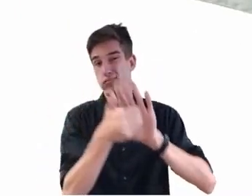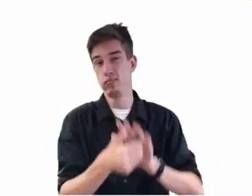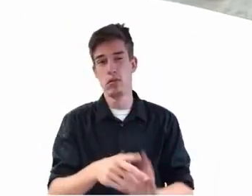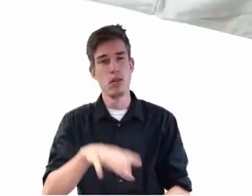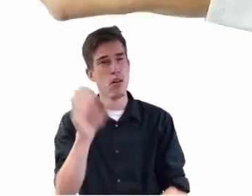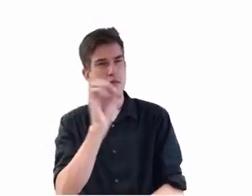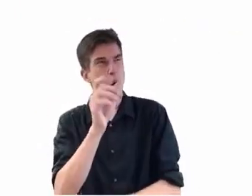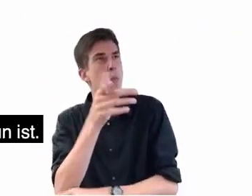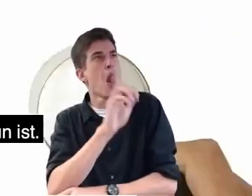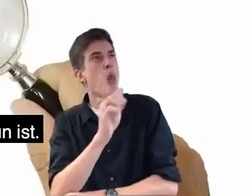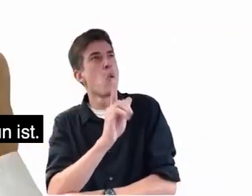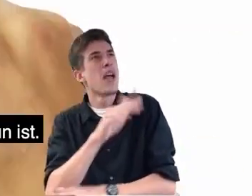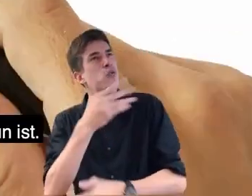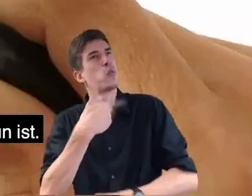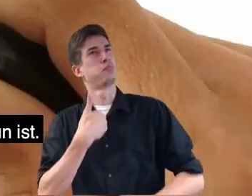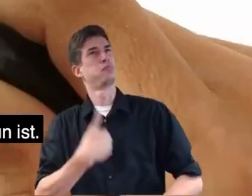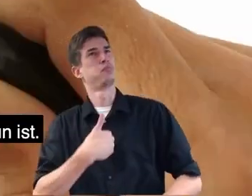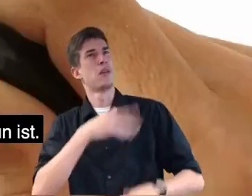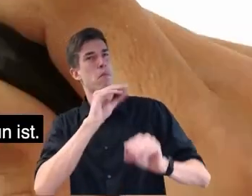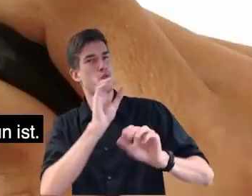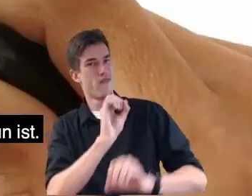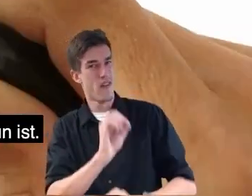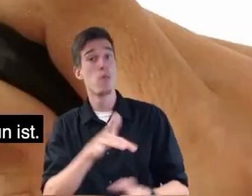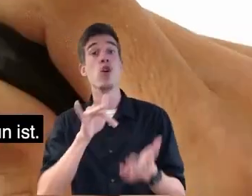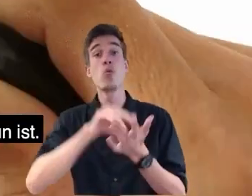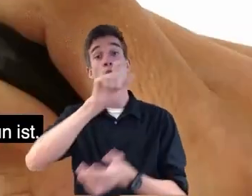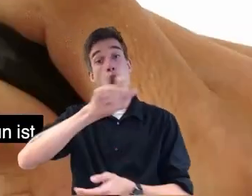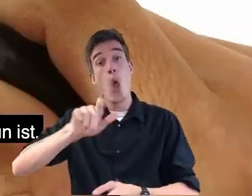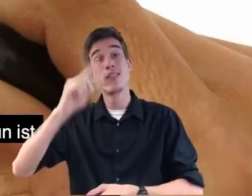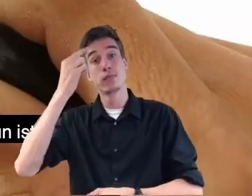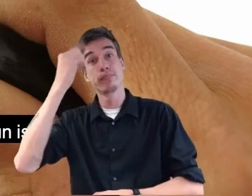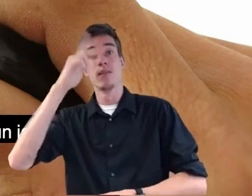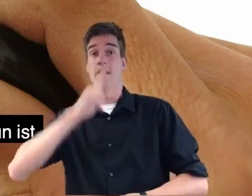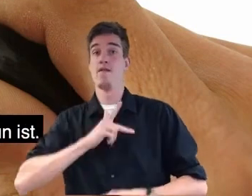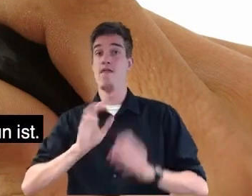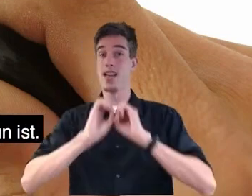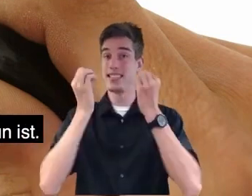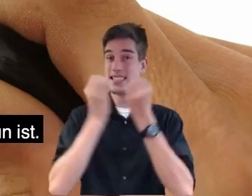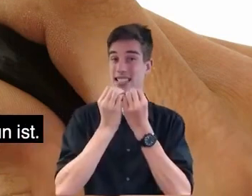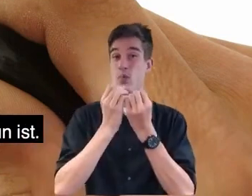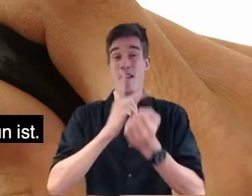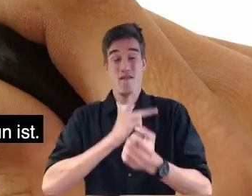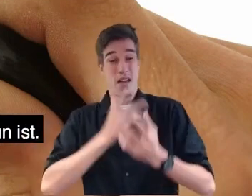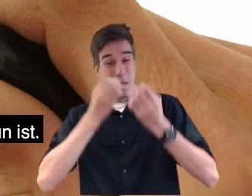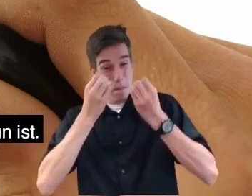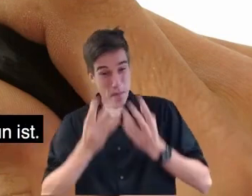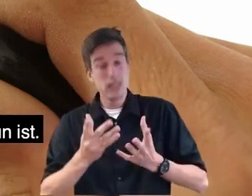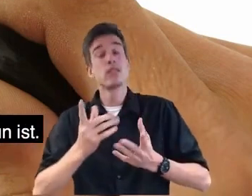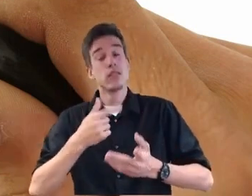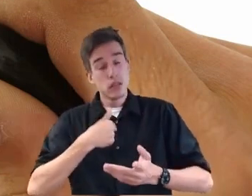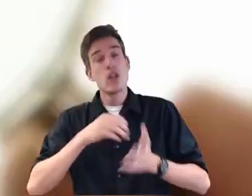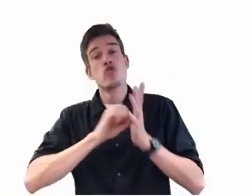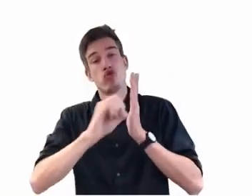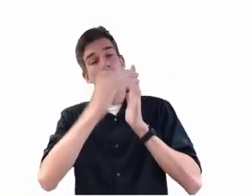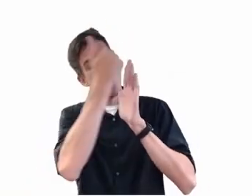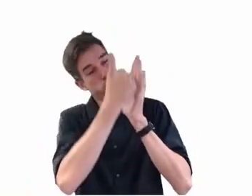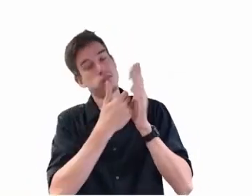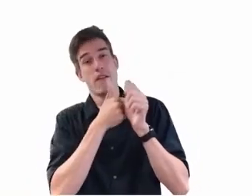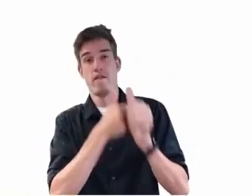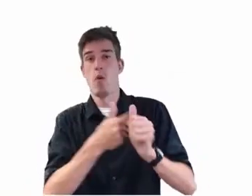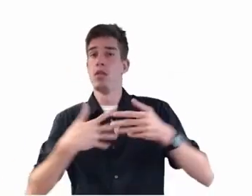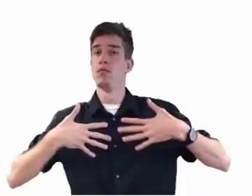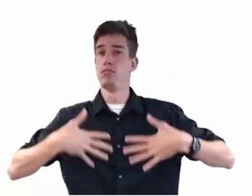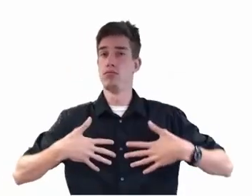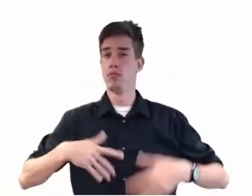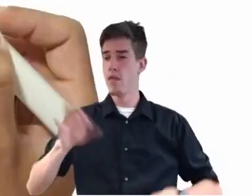mit der lükex so wissen die verantwortlichen menschen in einer echten krise besser und schneller was zu tun ist und warum ist